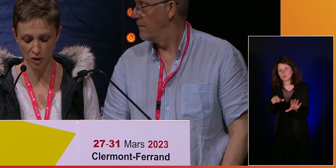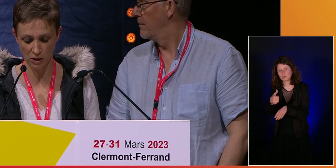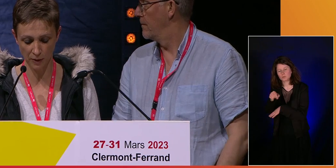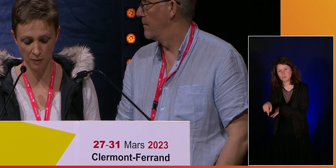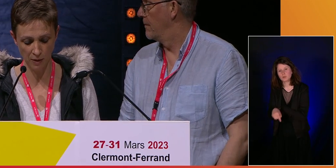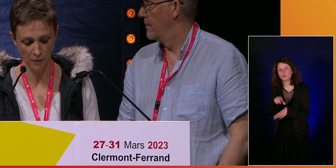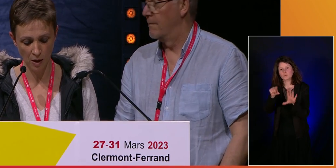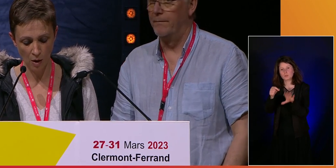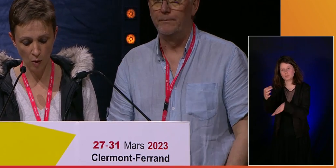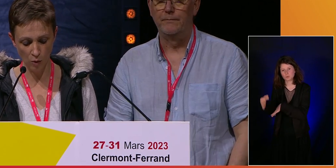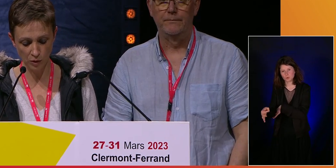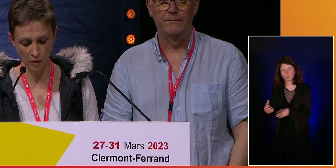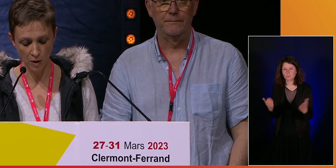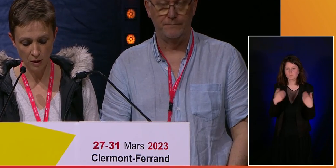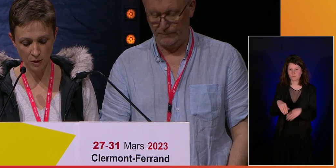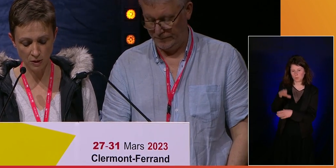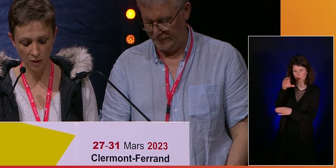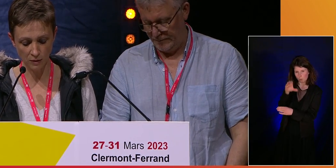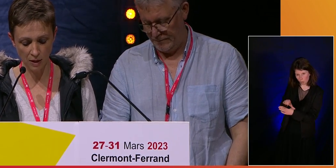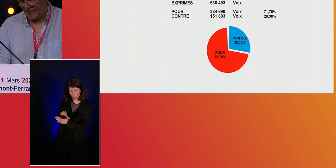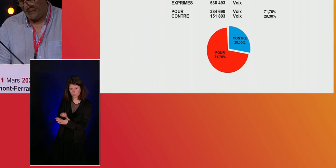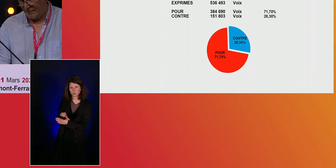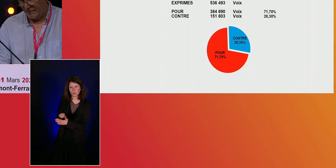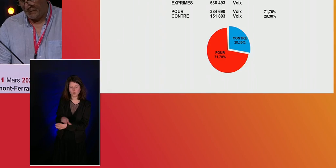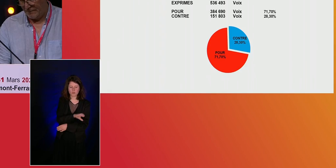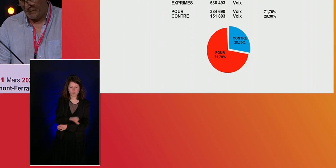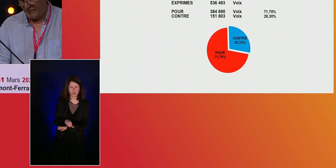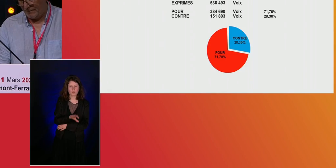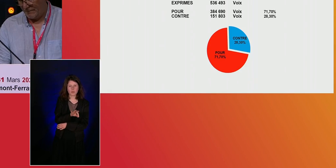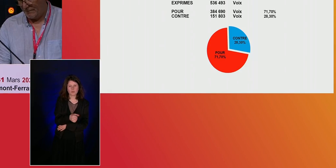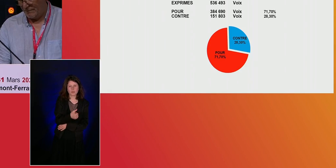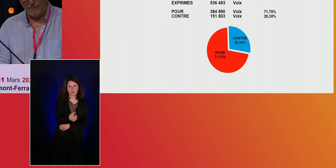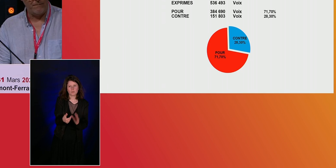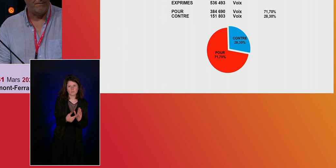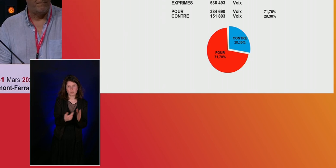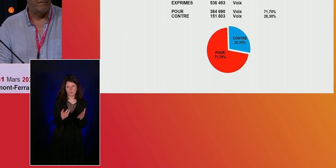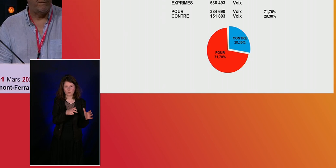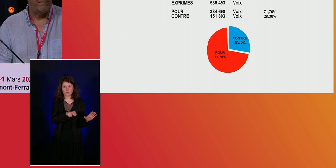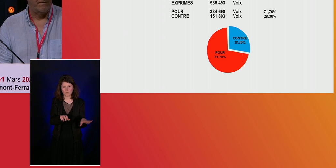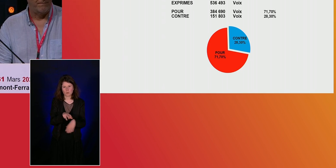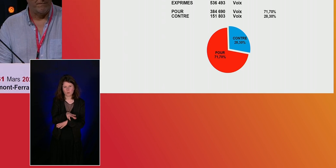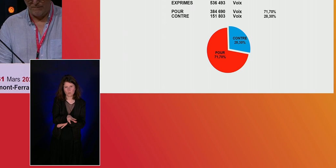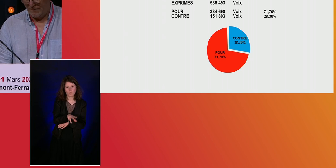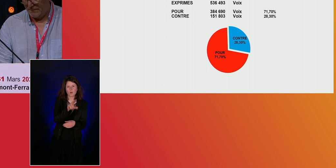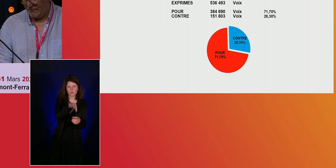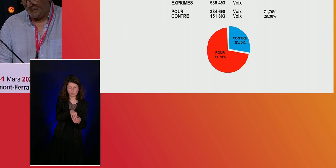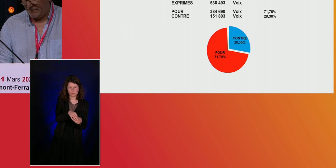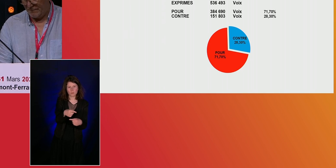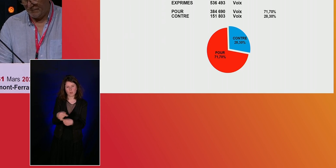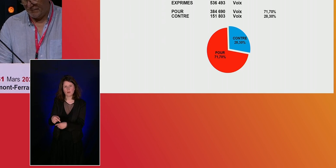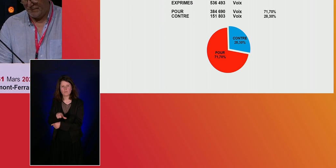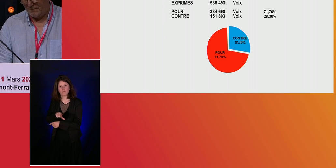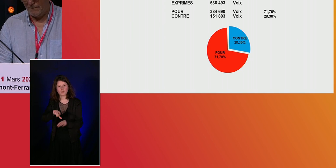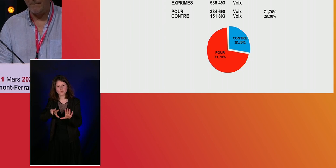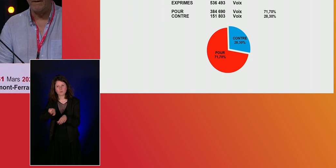des suffrages exprimés contre 151803 voix soit 28,30 % des suffrages